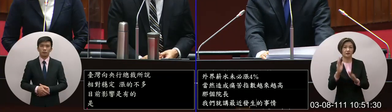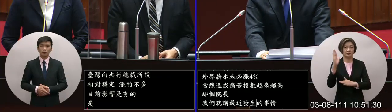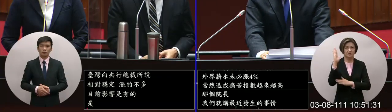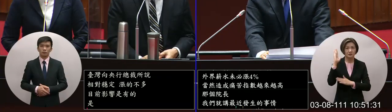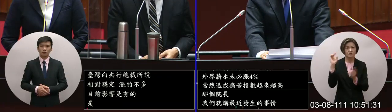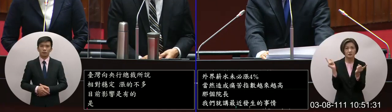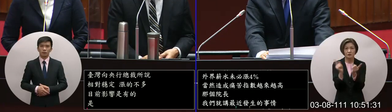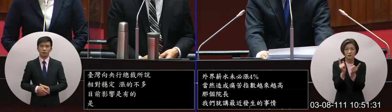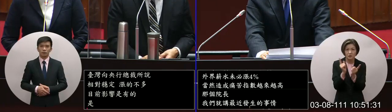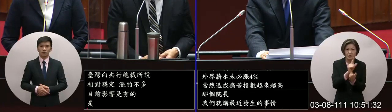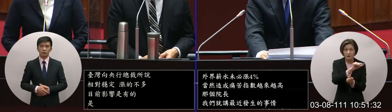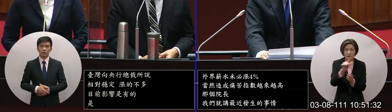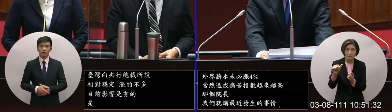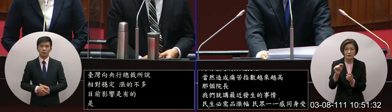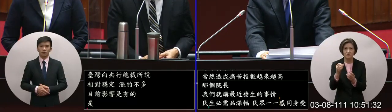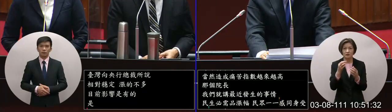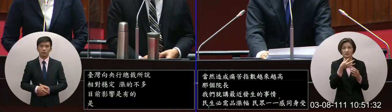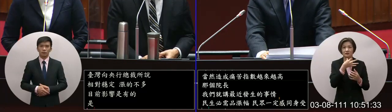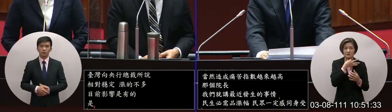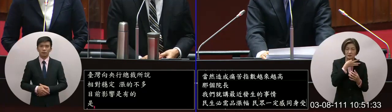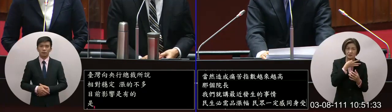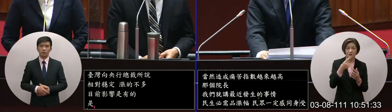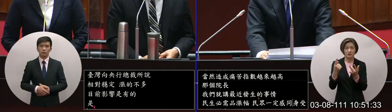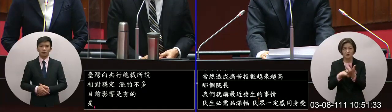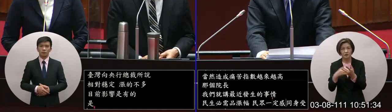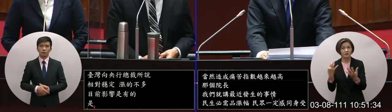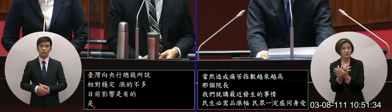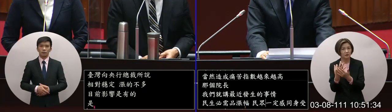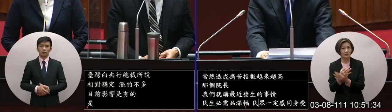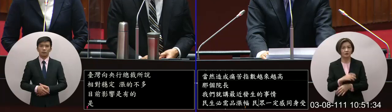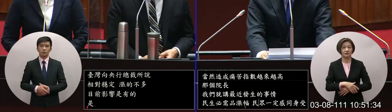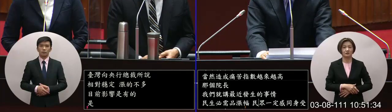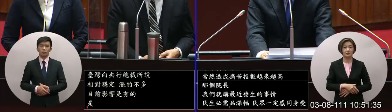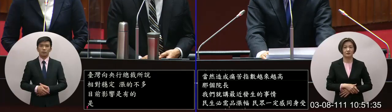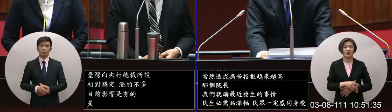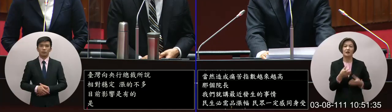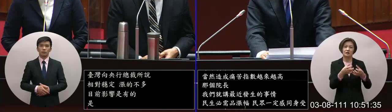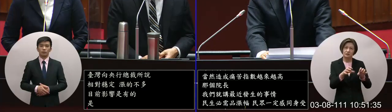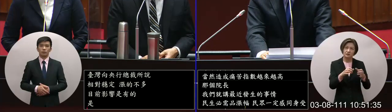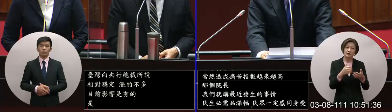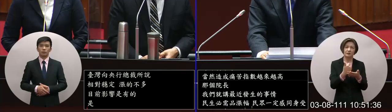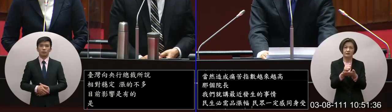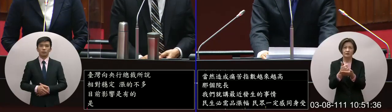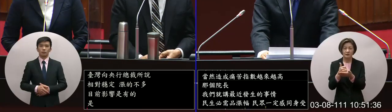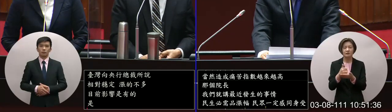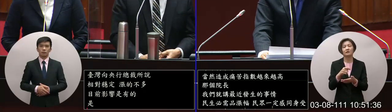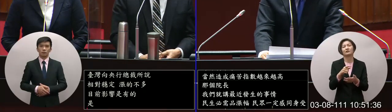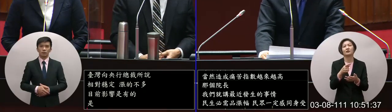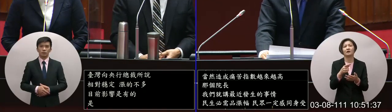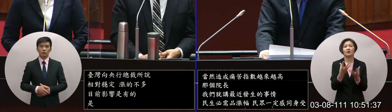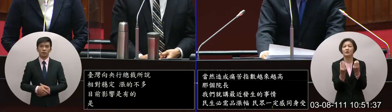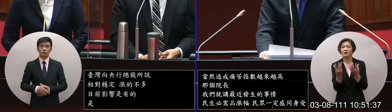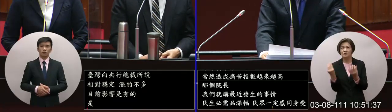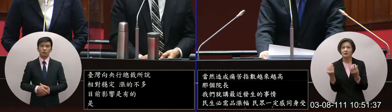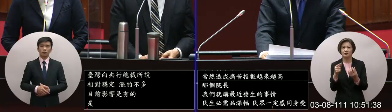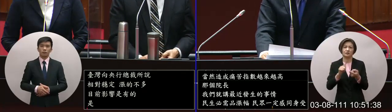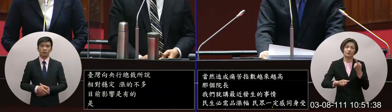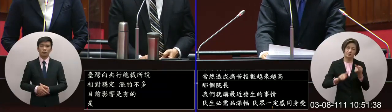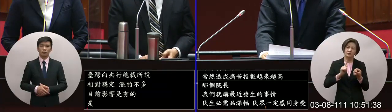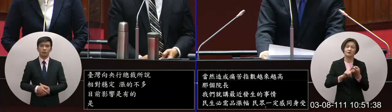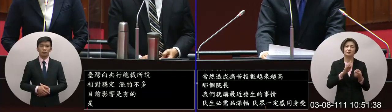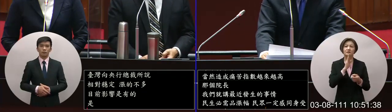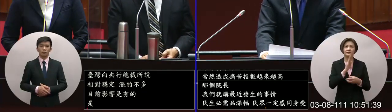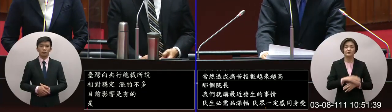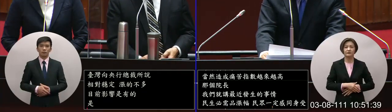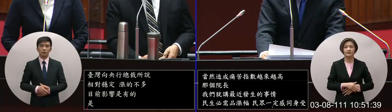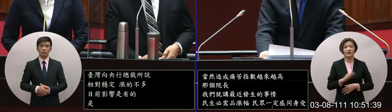度的不足，哦，或许鸡蛋供需失衡是个案，但是如果个案啊状况出现